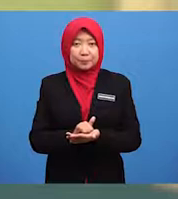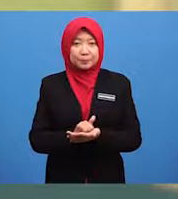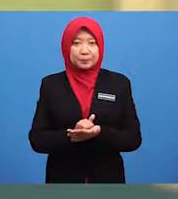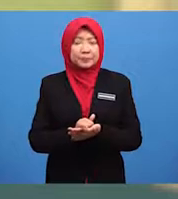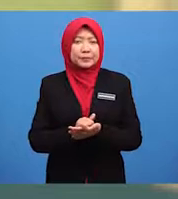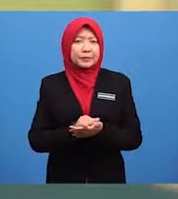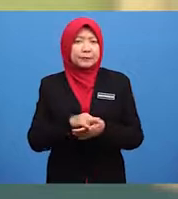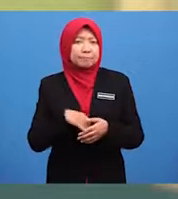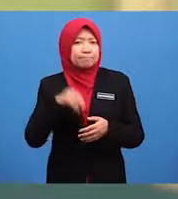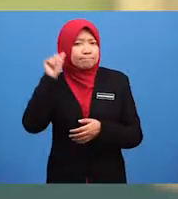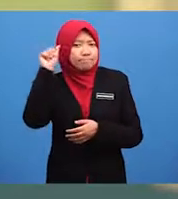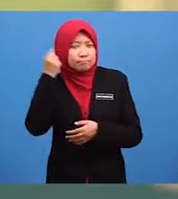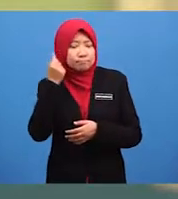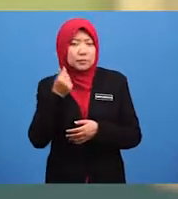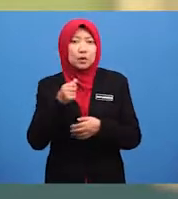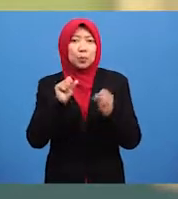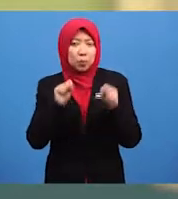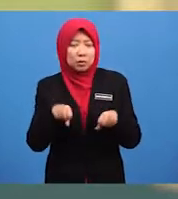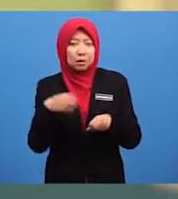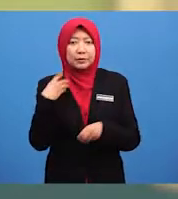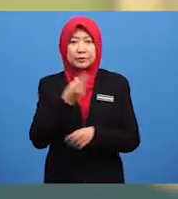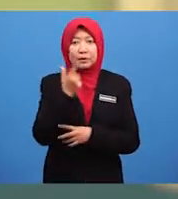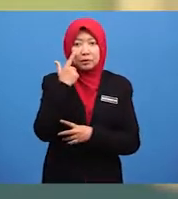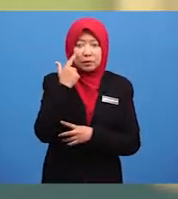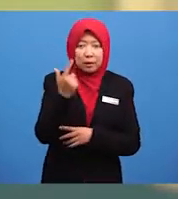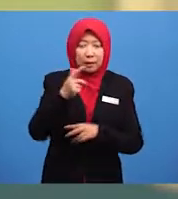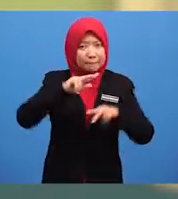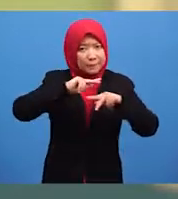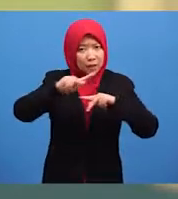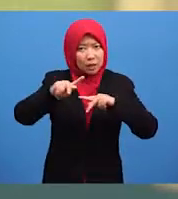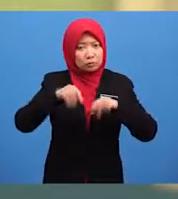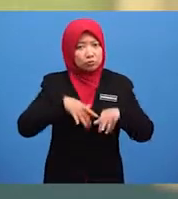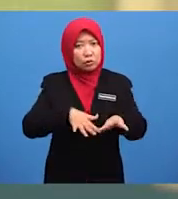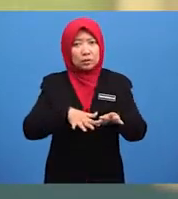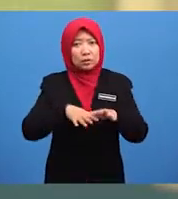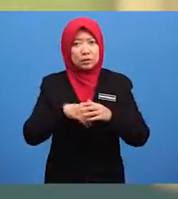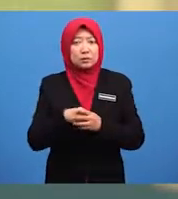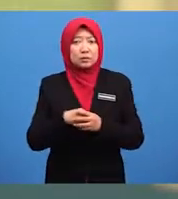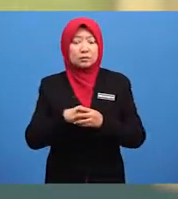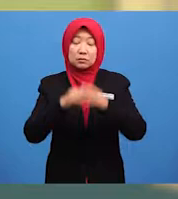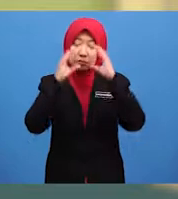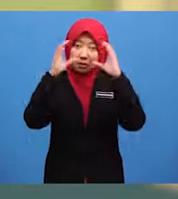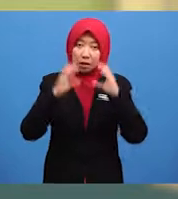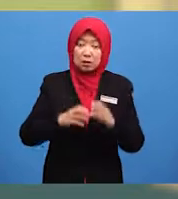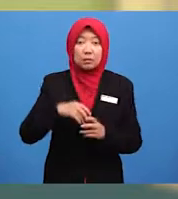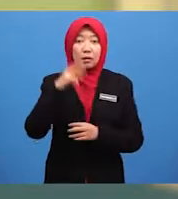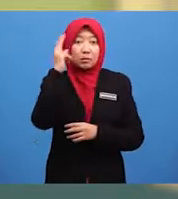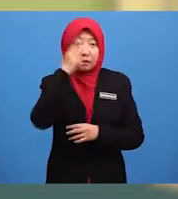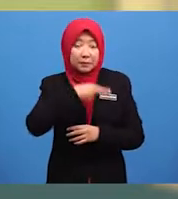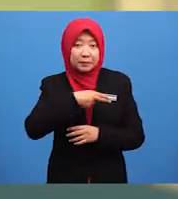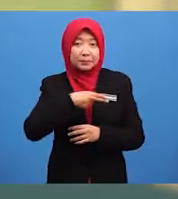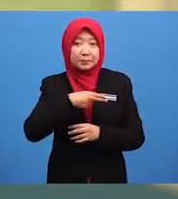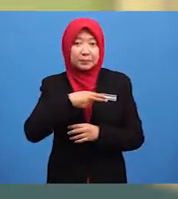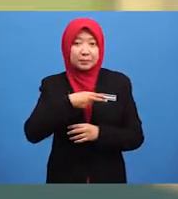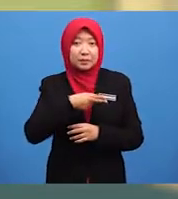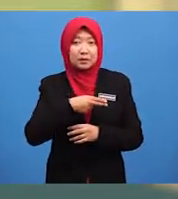agaknya boleh tak kita melihat peringkat sungai ini secara berhadapan dengan sungai?